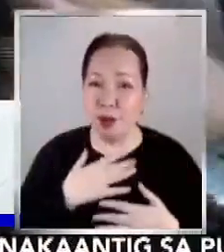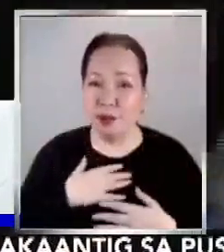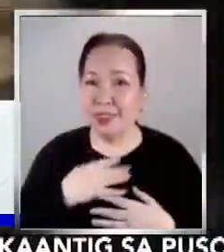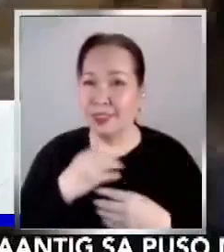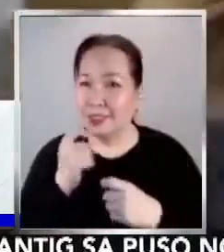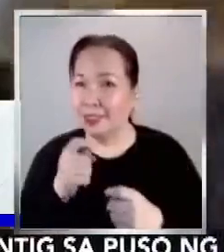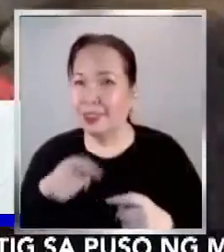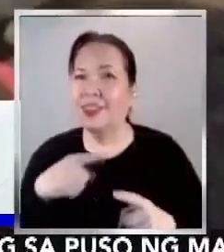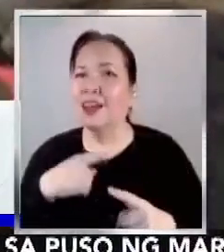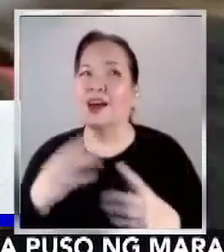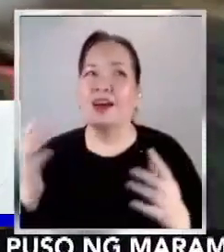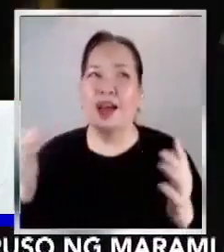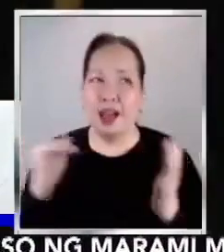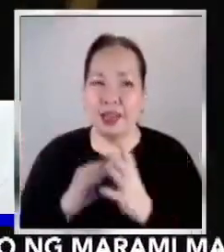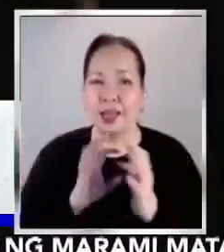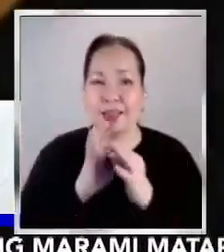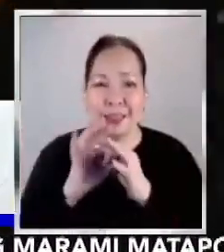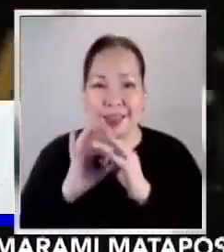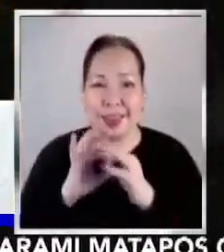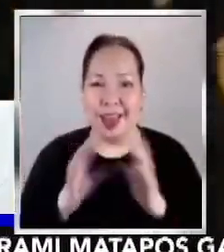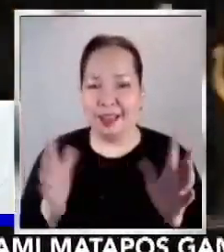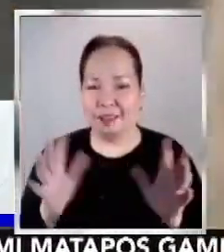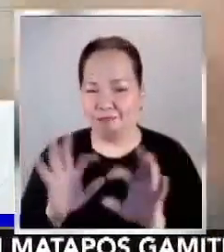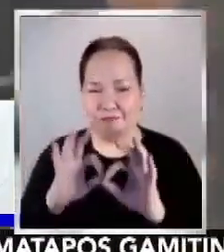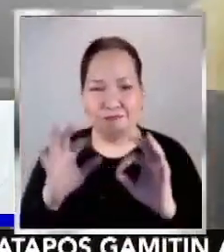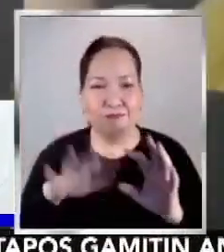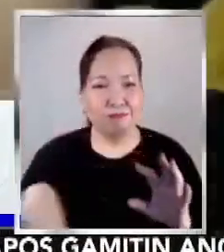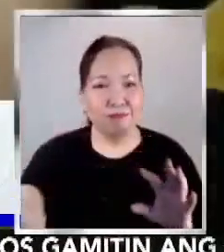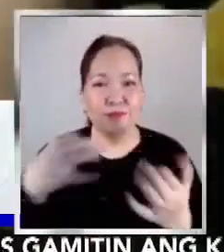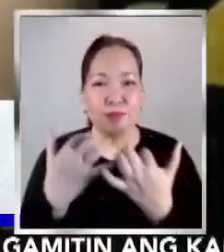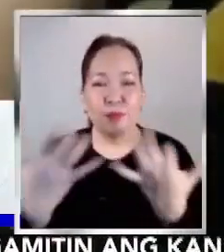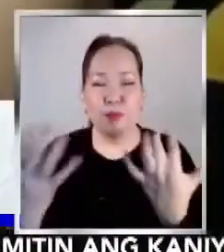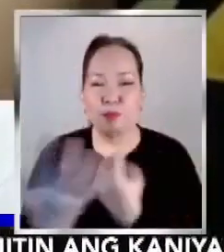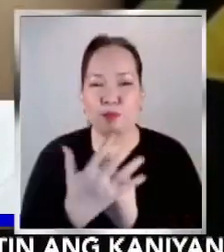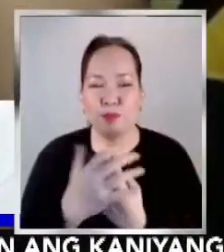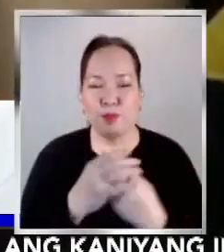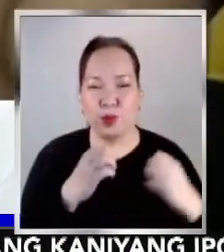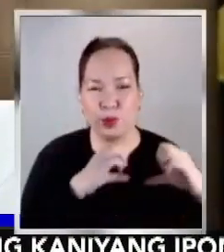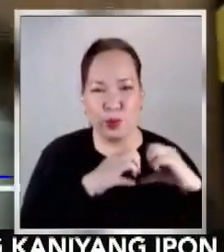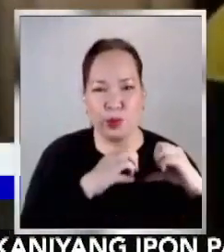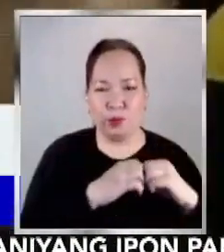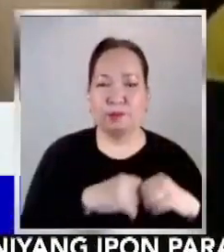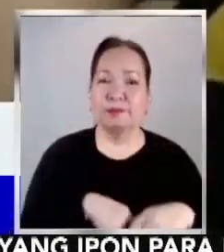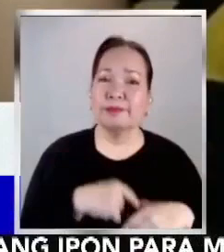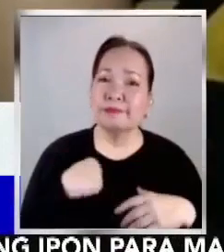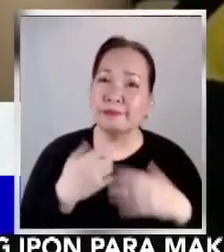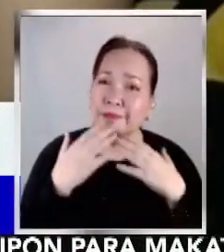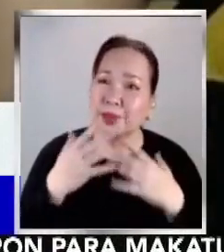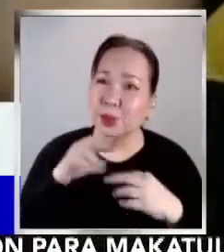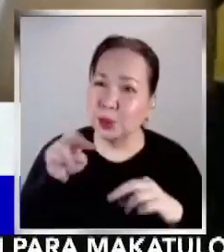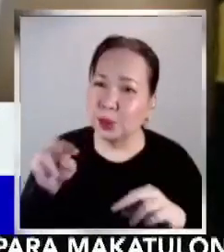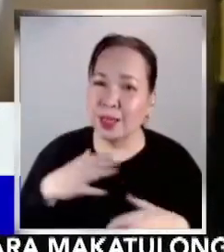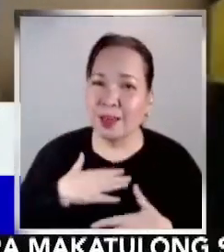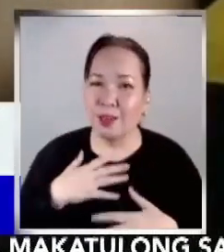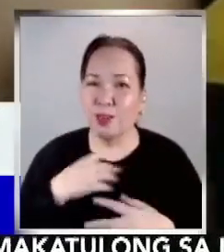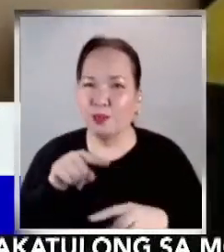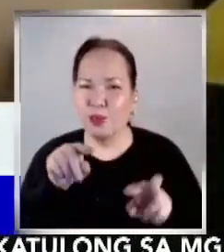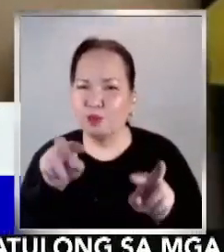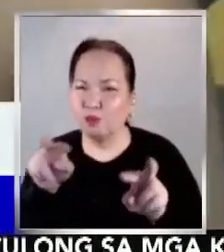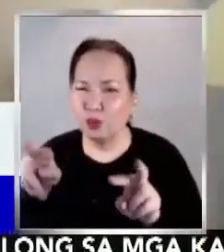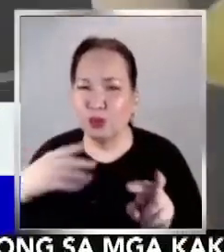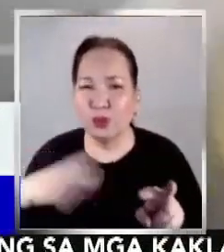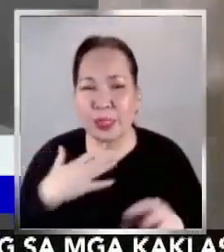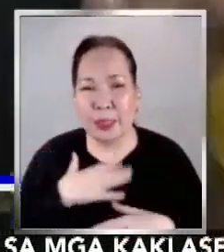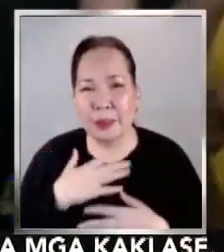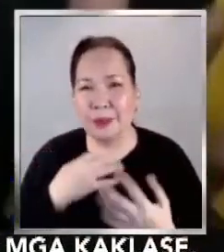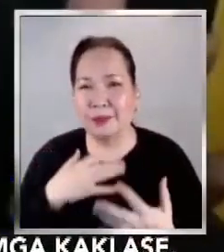muling makabonding ang Kapuso fans. Salamat po kasi nakakatuwa na makita yung mga mukha ninyo at na masaya